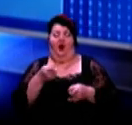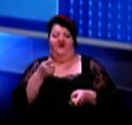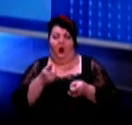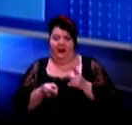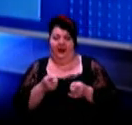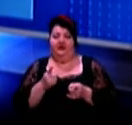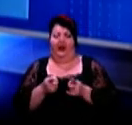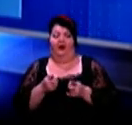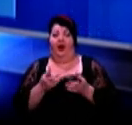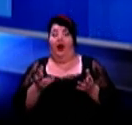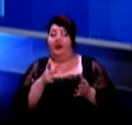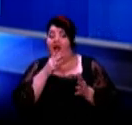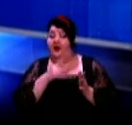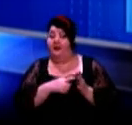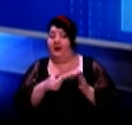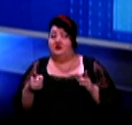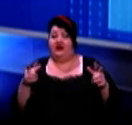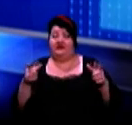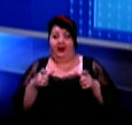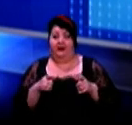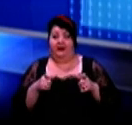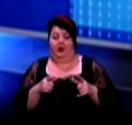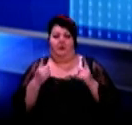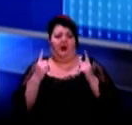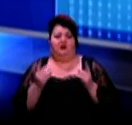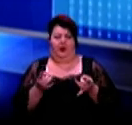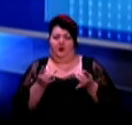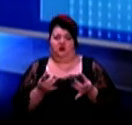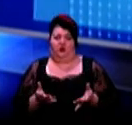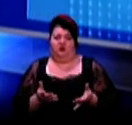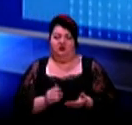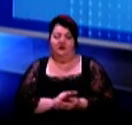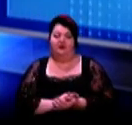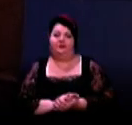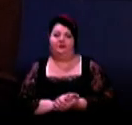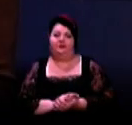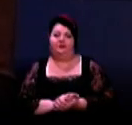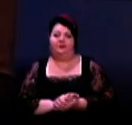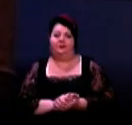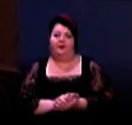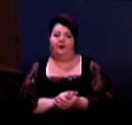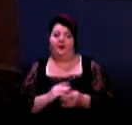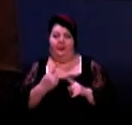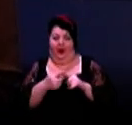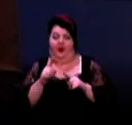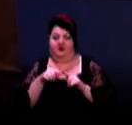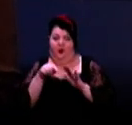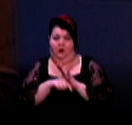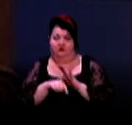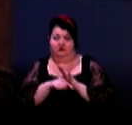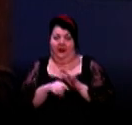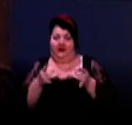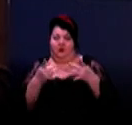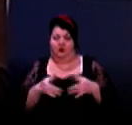оригіналі, але на час карантину процедура максимально спрощена. В цьому і полягає спрощена процедура, тому